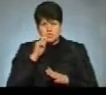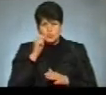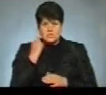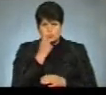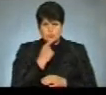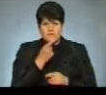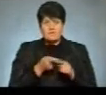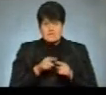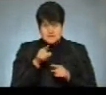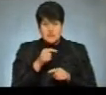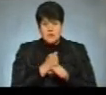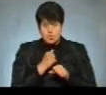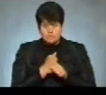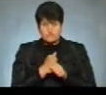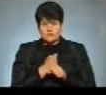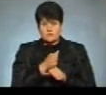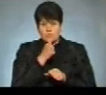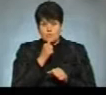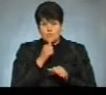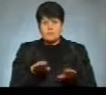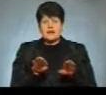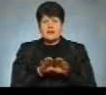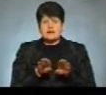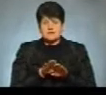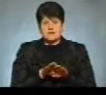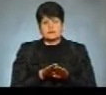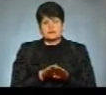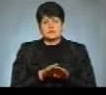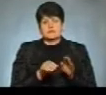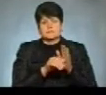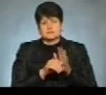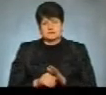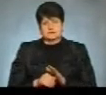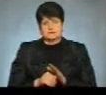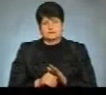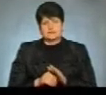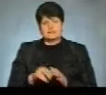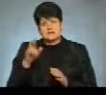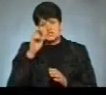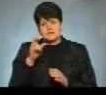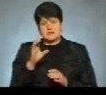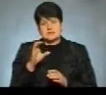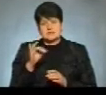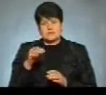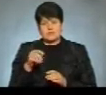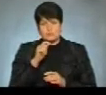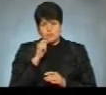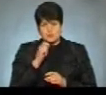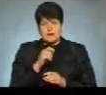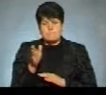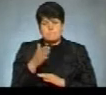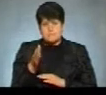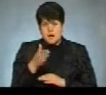це робите спроби прирівняти до публічної наруги над державними символами України, такими як